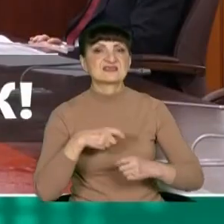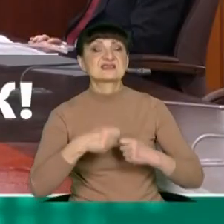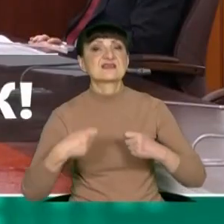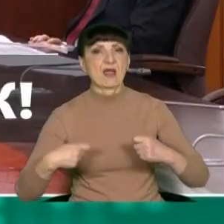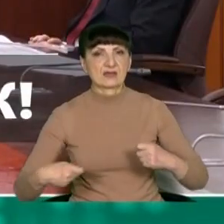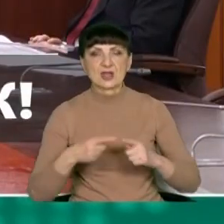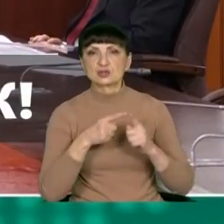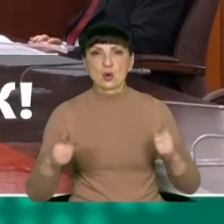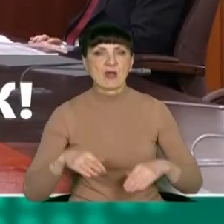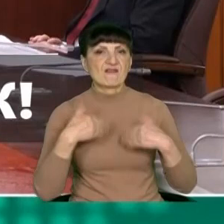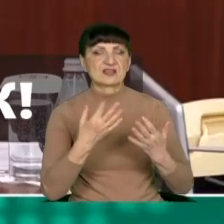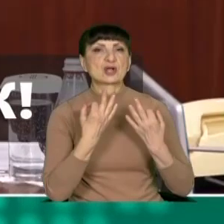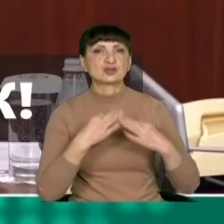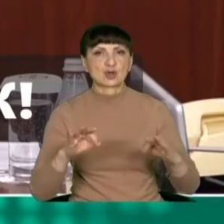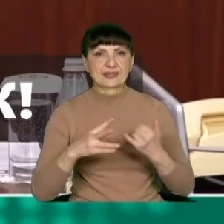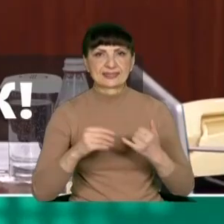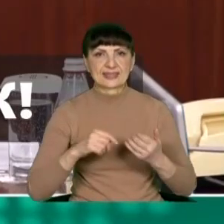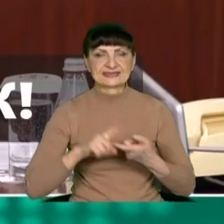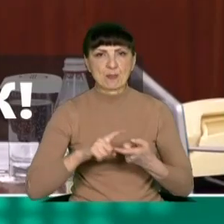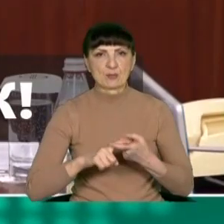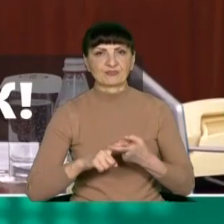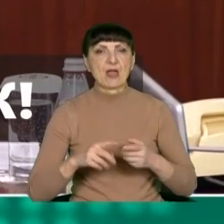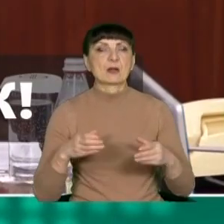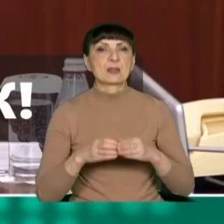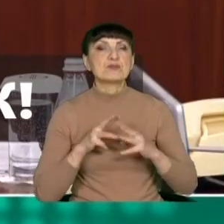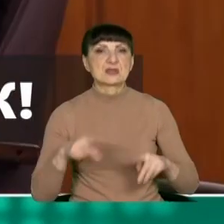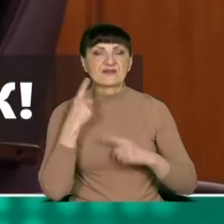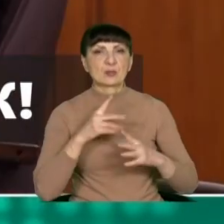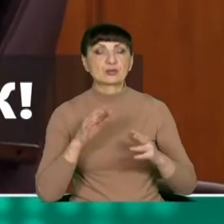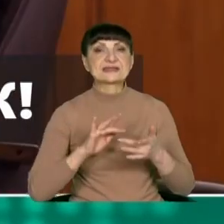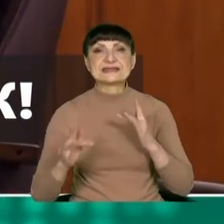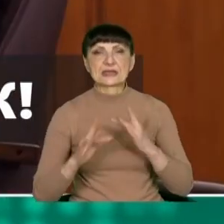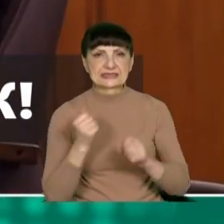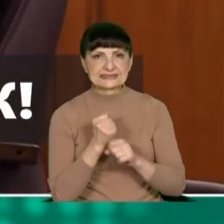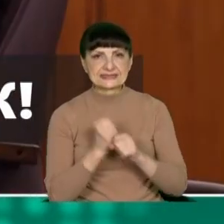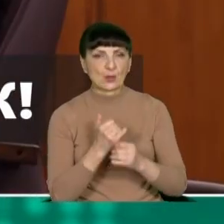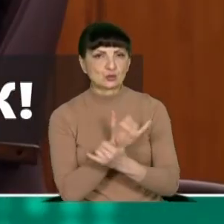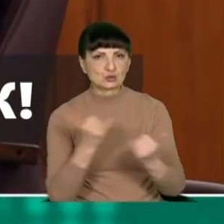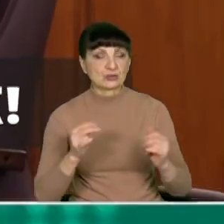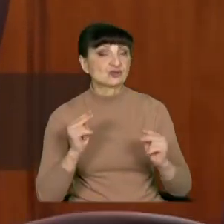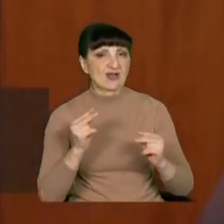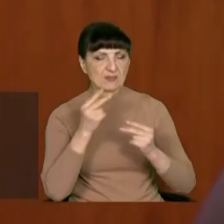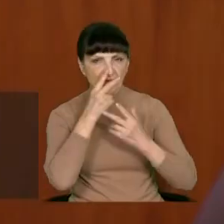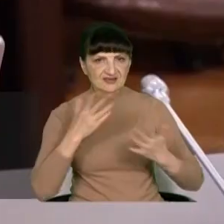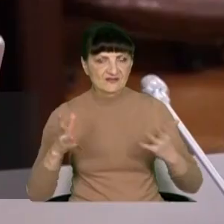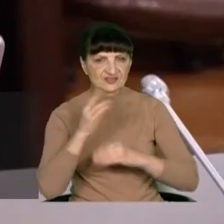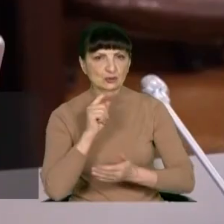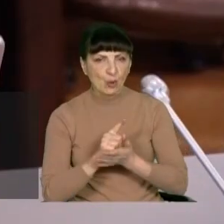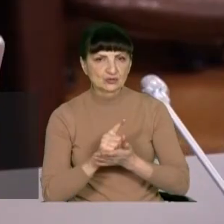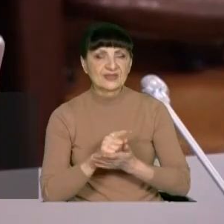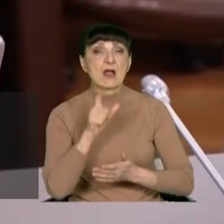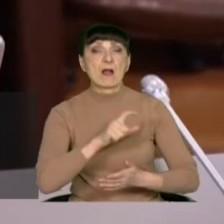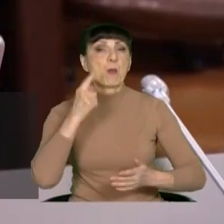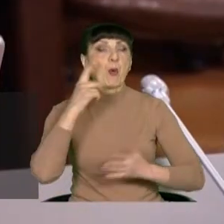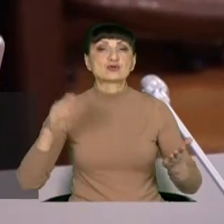затягивание сроков по выдаче разрешений. В Кабмине планируют оцифровать госуслугу и сделать ее прозрачной. Сейчас большинству граждан